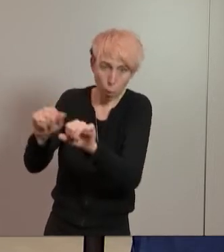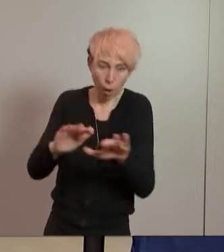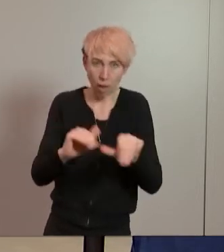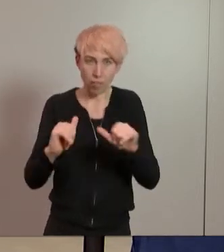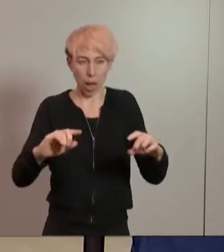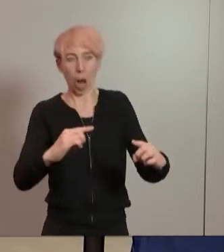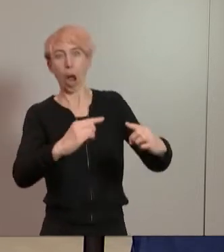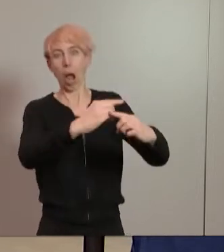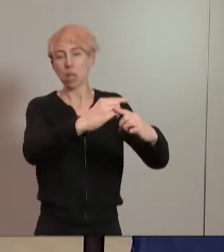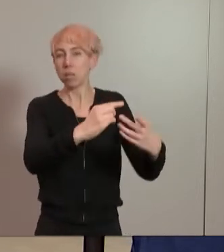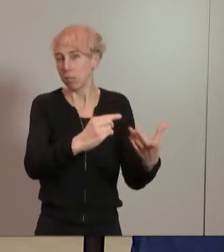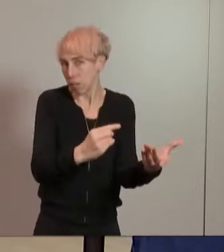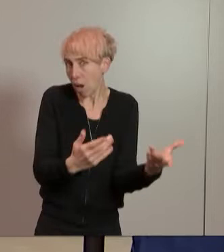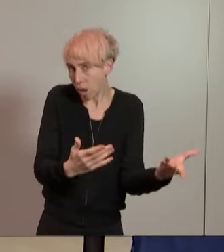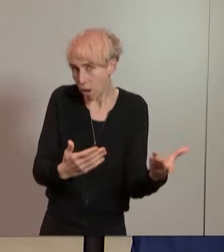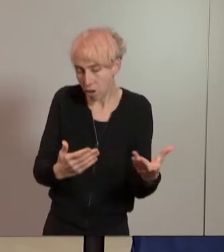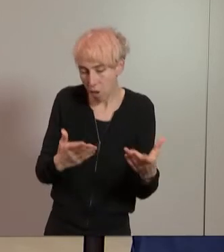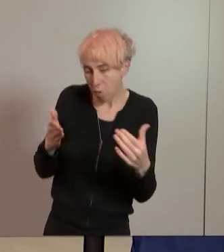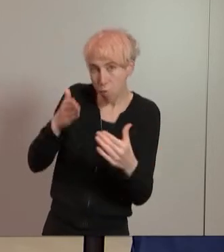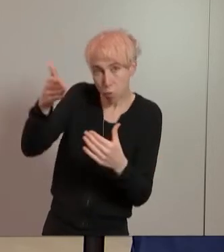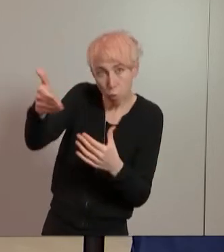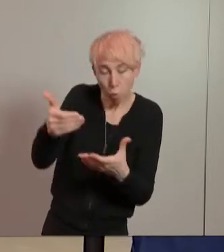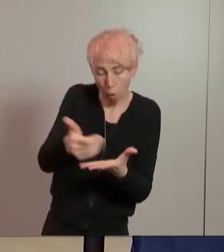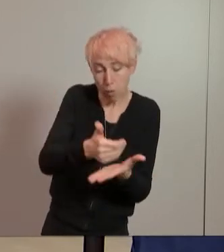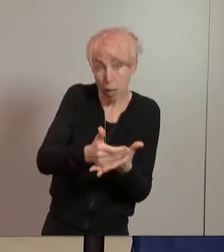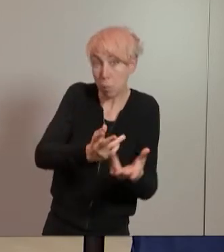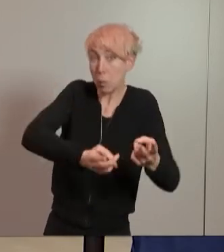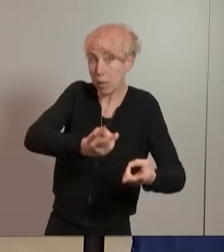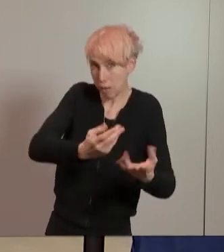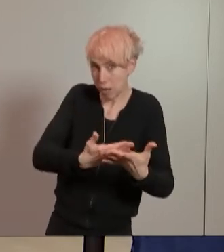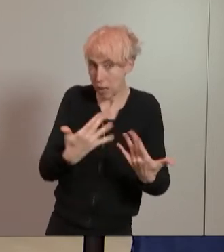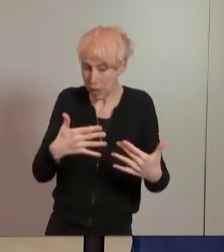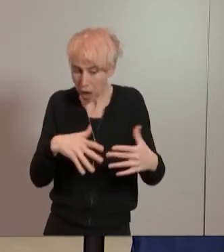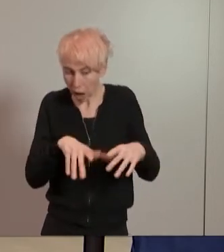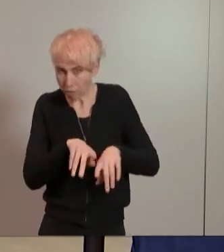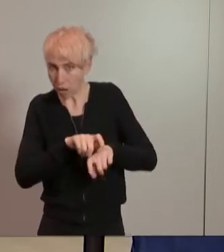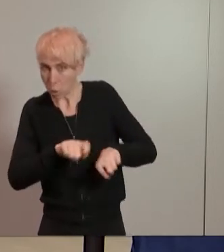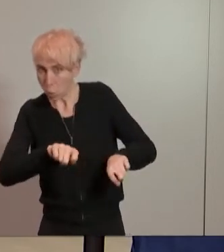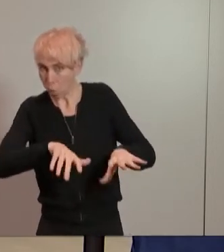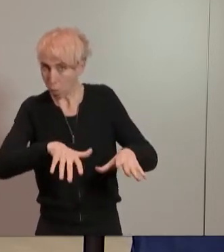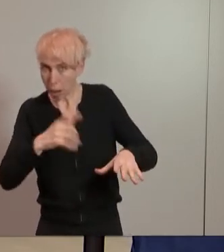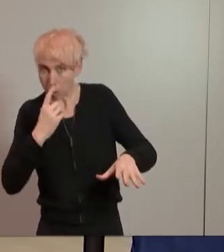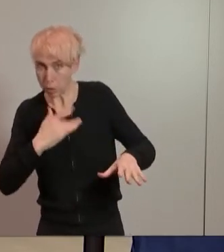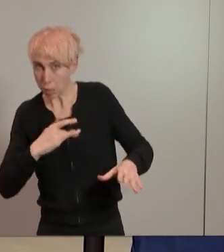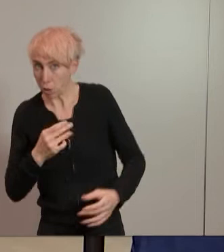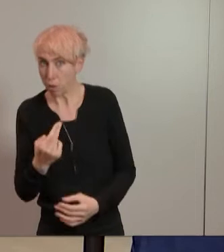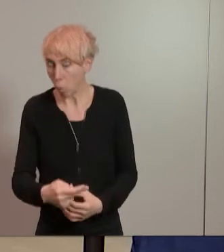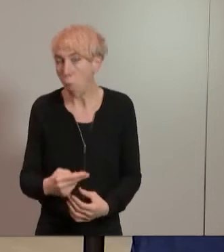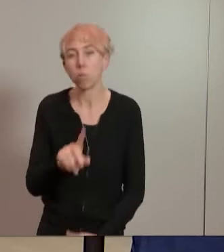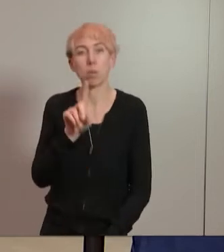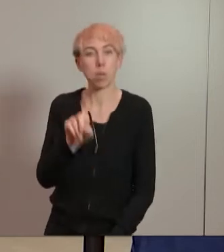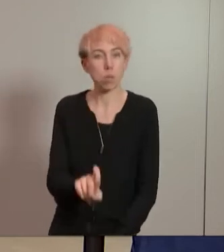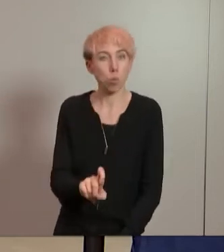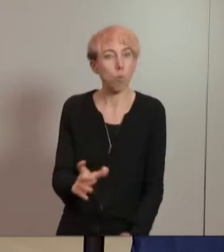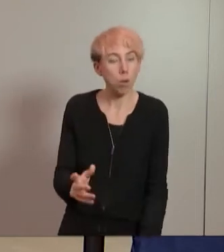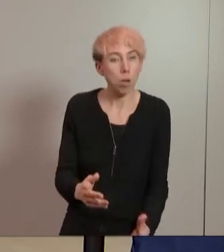l'éventualité. Est-ce que ces éventuelles recettes futures ont déjà éventuellement été estimées? C'est une question que je pose ce soir. Alors,